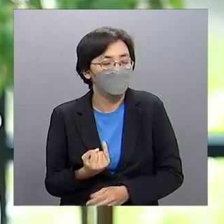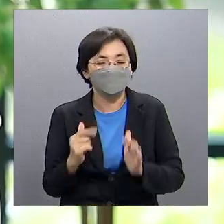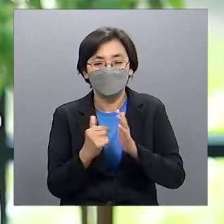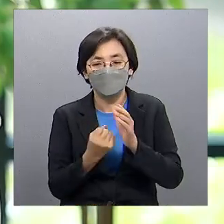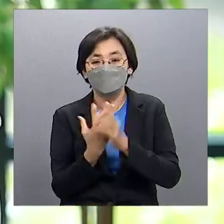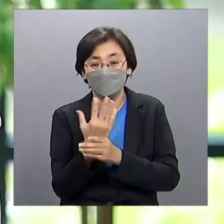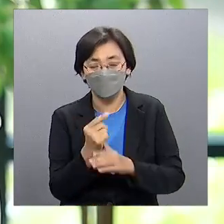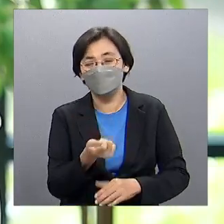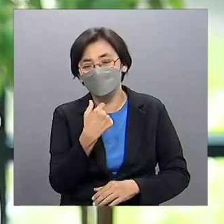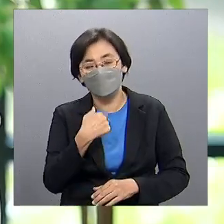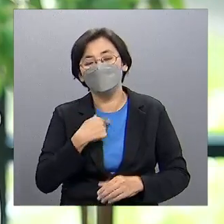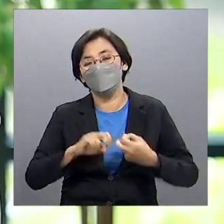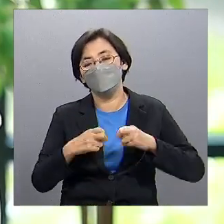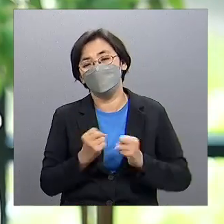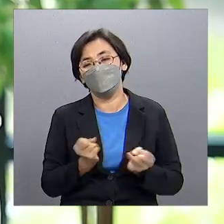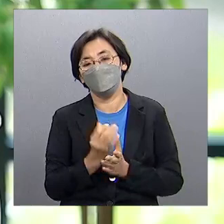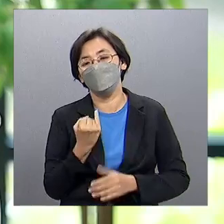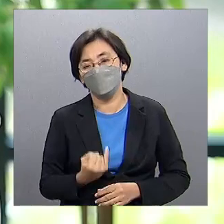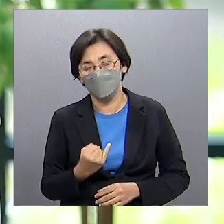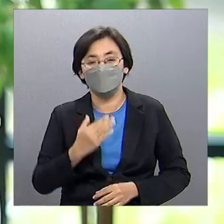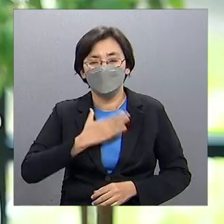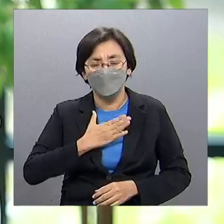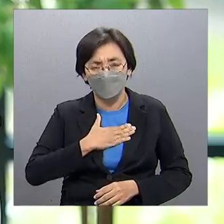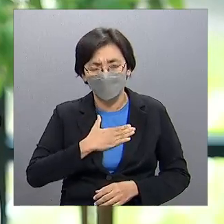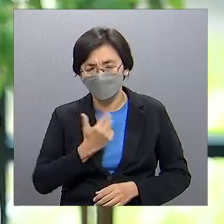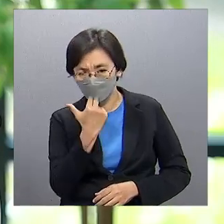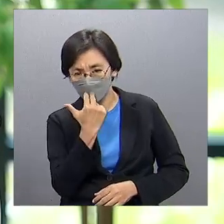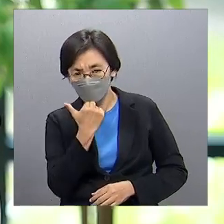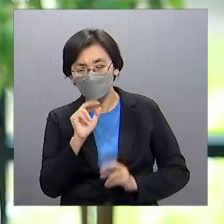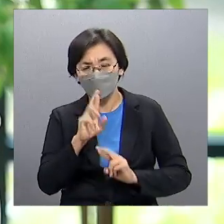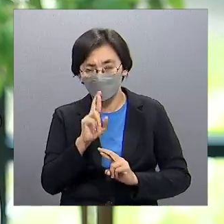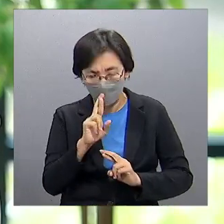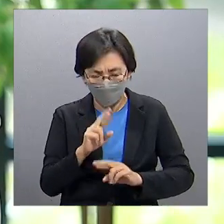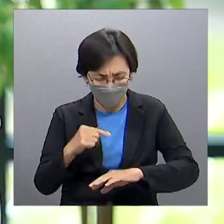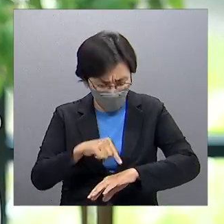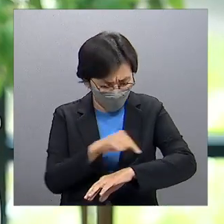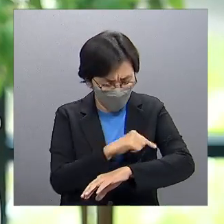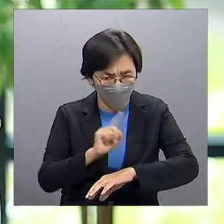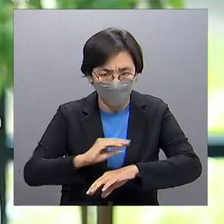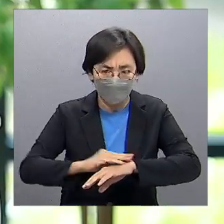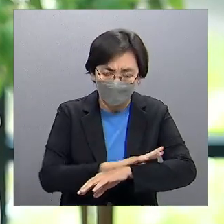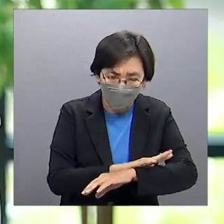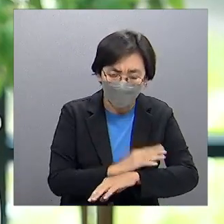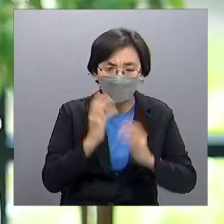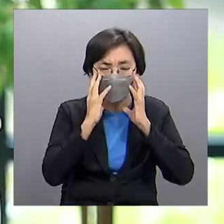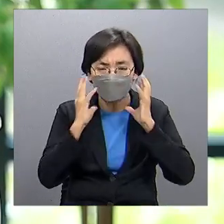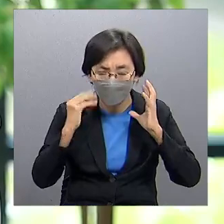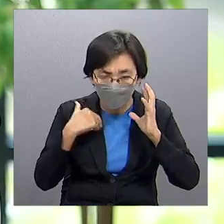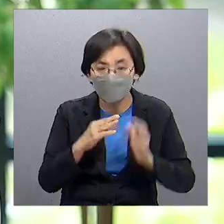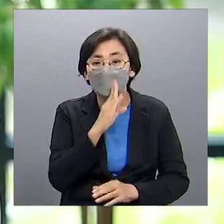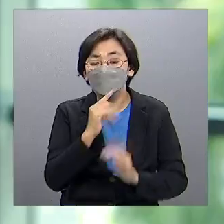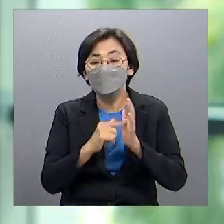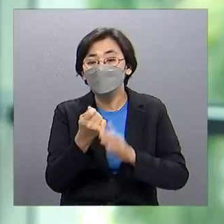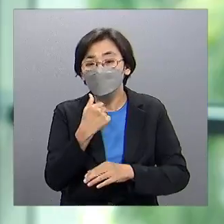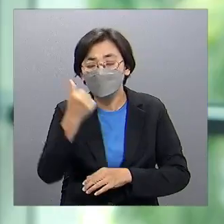ราะฉะนั้นเนี่ยเราจะต้องมีการระมัดระวังในการใช้แล้วก็พยายามสังเกตตัวเองว่าใน 3-5 วันเนี่ยอาการดีขึ้นไหมเพราะเราควรจะหยุดยา